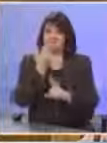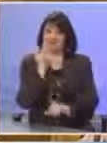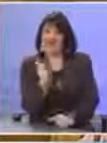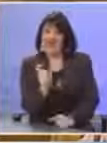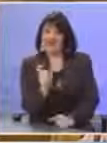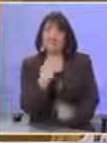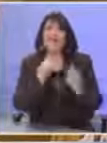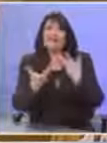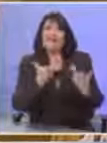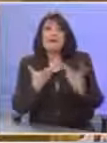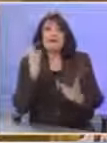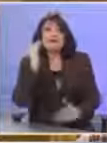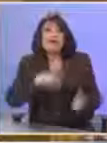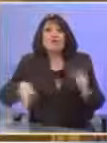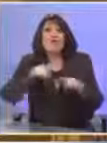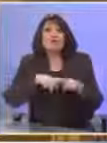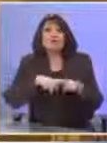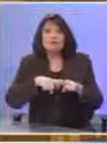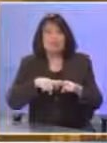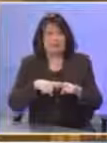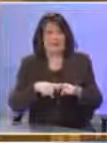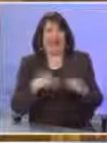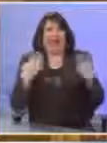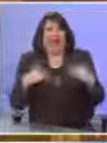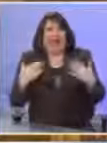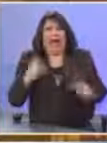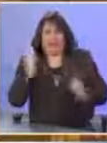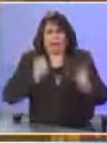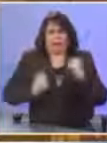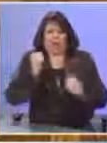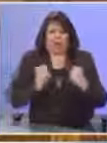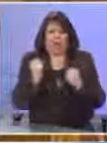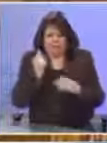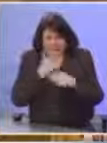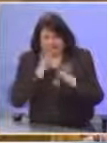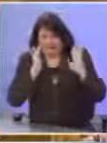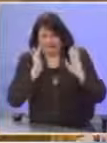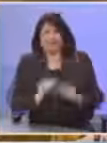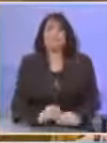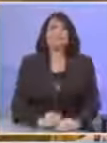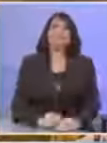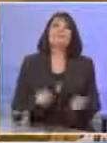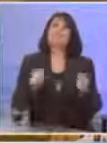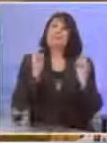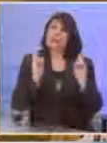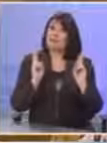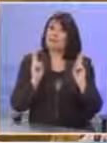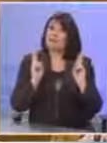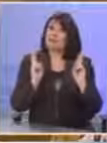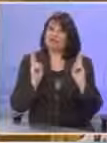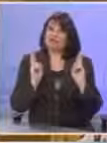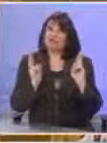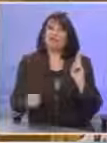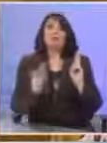και διαπραγμάτευση, τρέχει να κρυφτεί στα καταφύγια. Ελπίζουμε λοιπόν η νέα σας